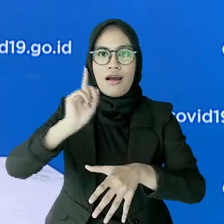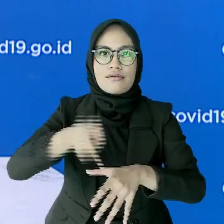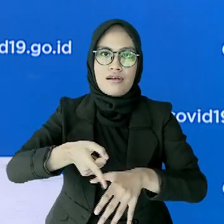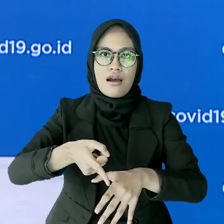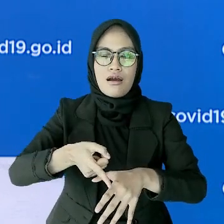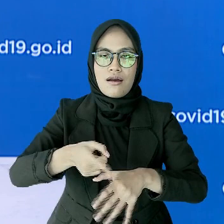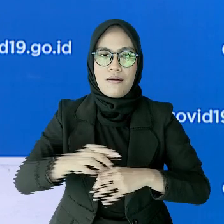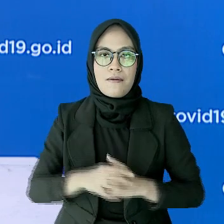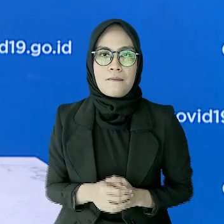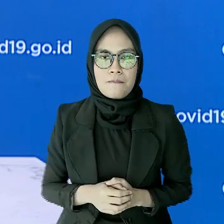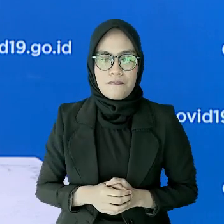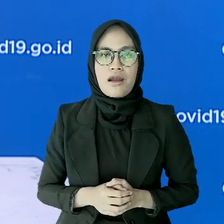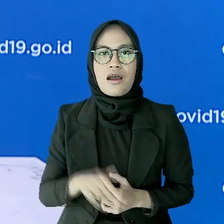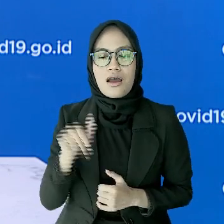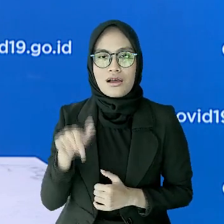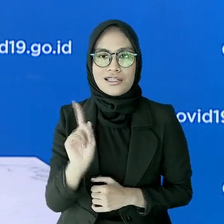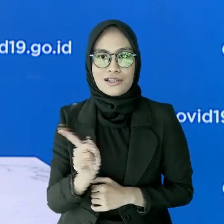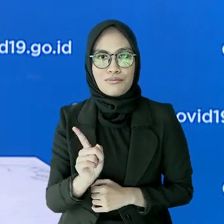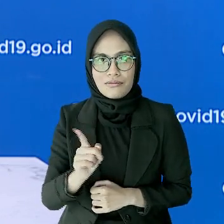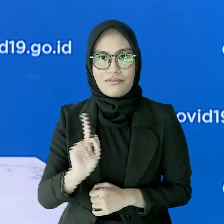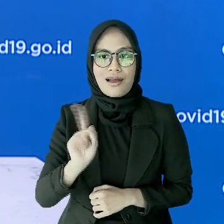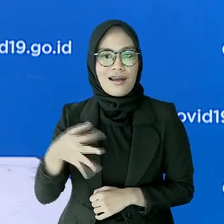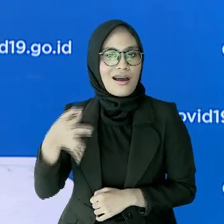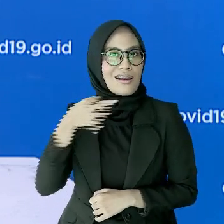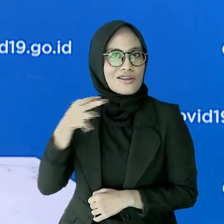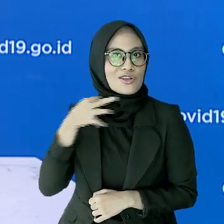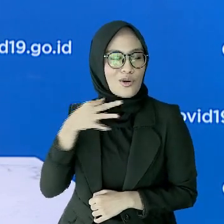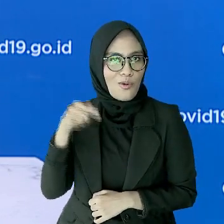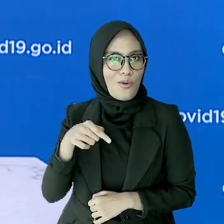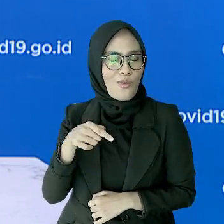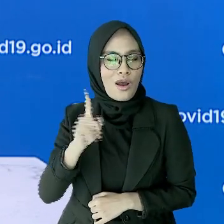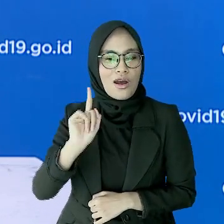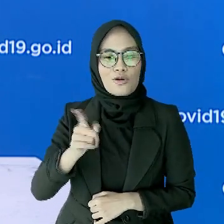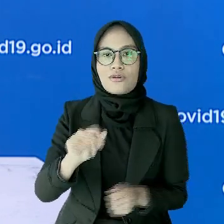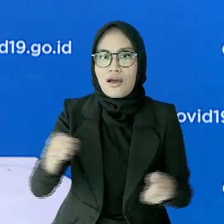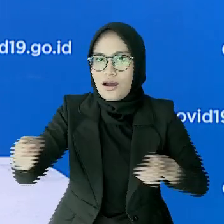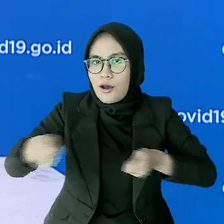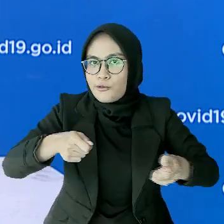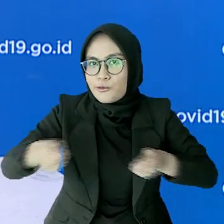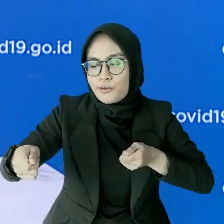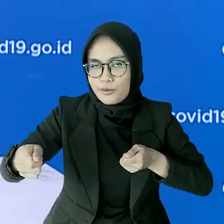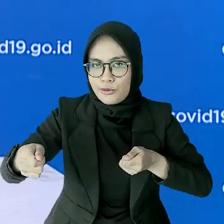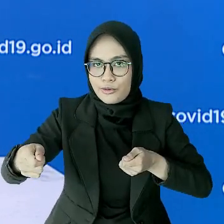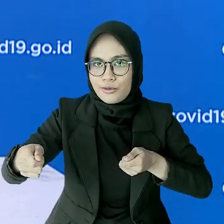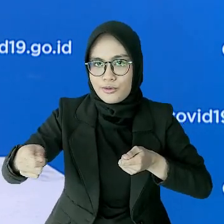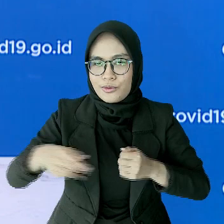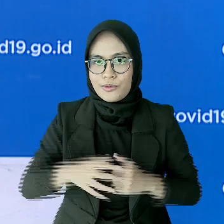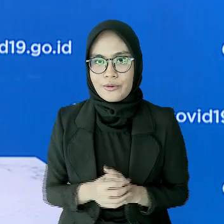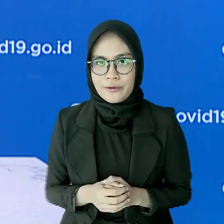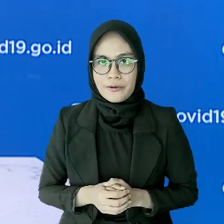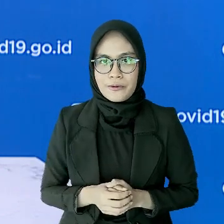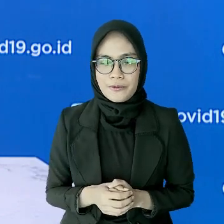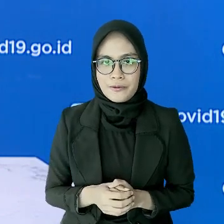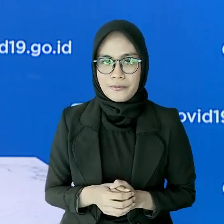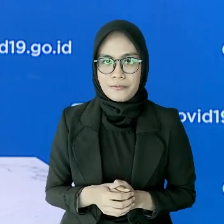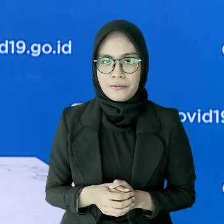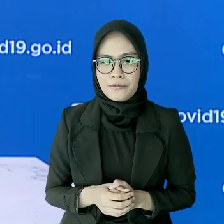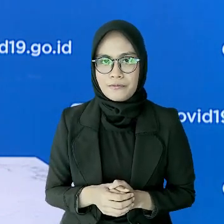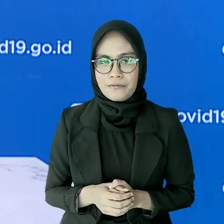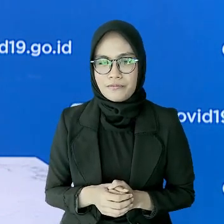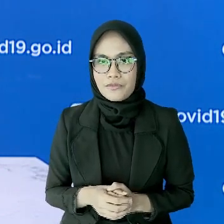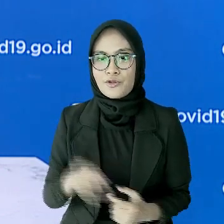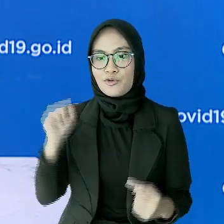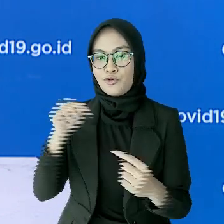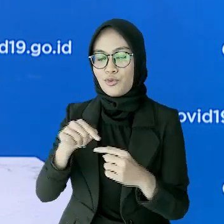meningkat. Maka dari itu, perlu dilakukan penyamaan level PPKM secara serentak agar kegiatan